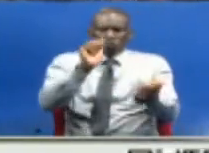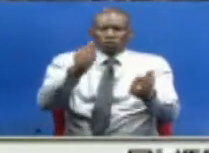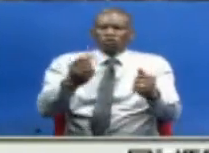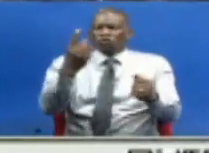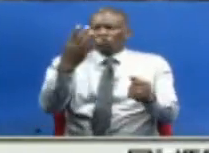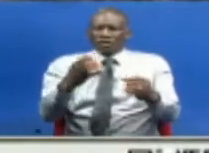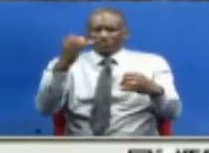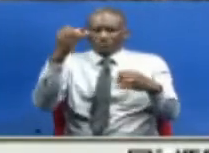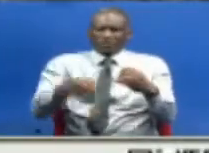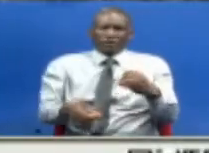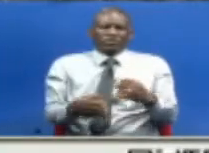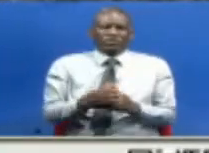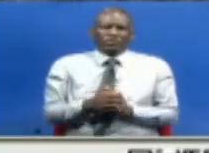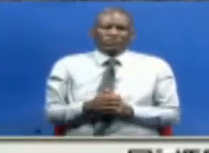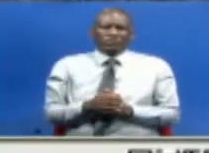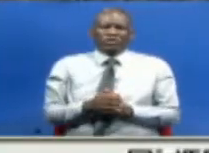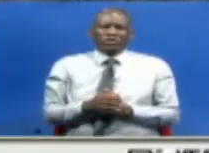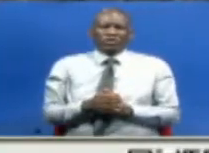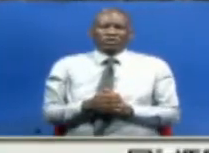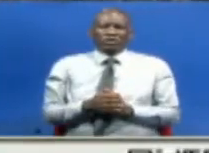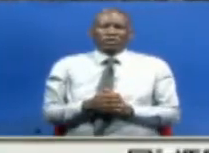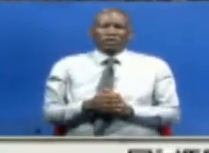finali.